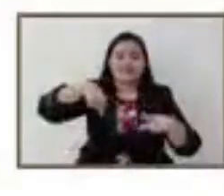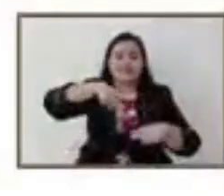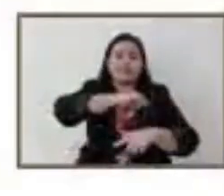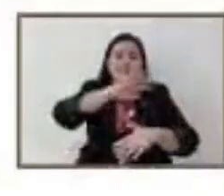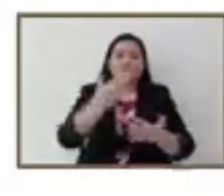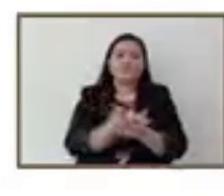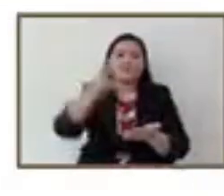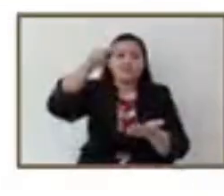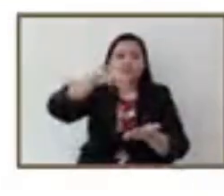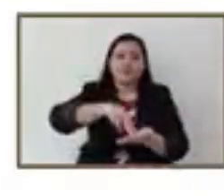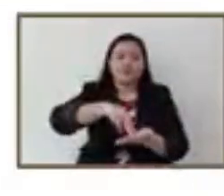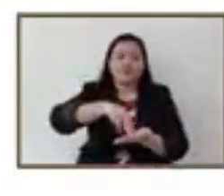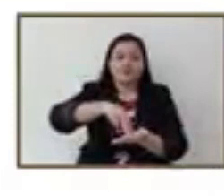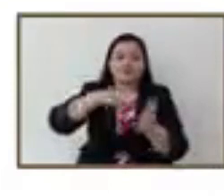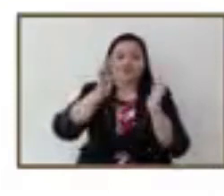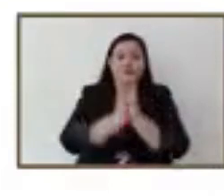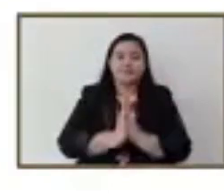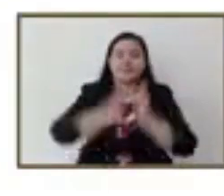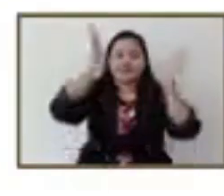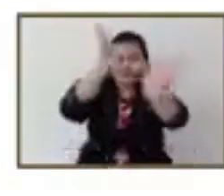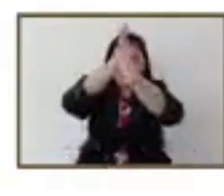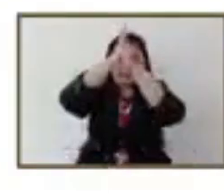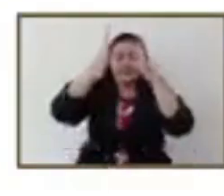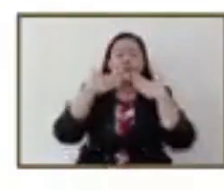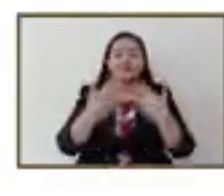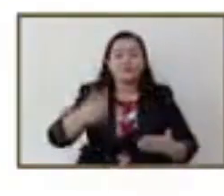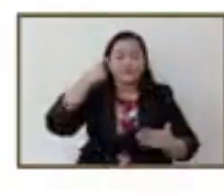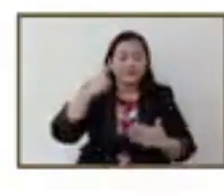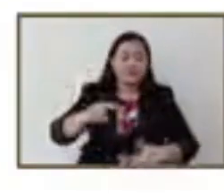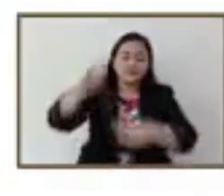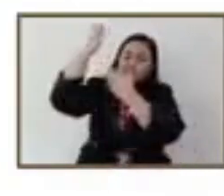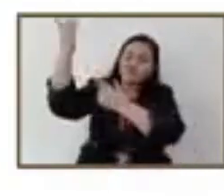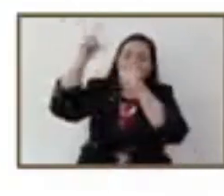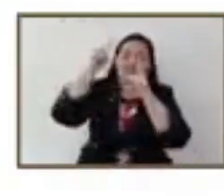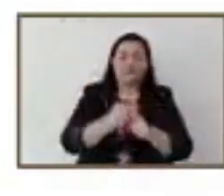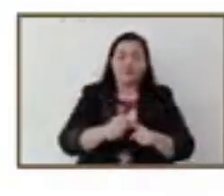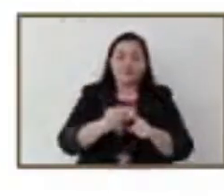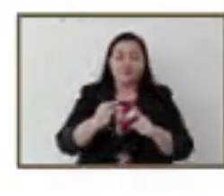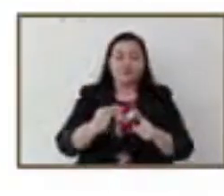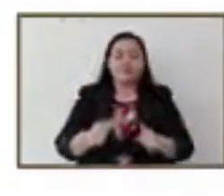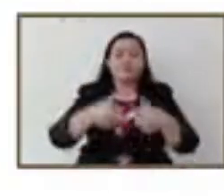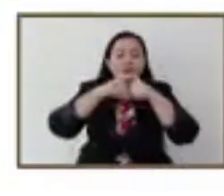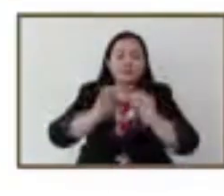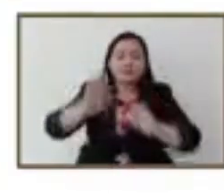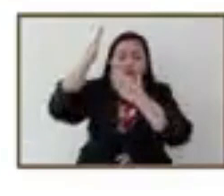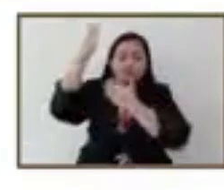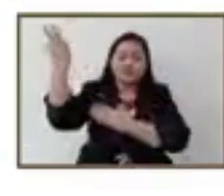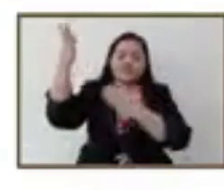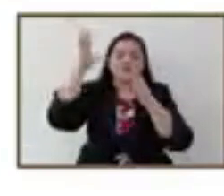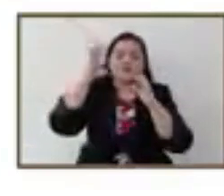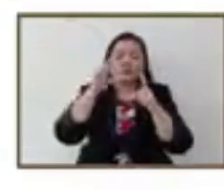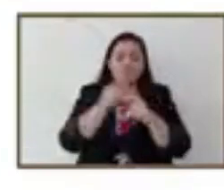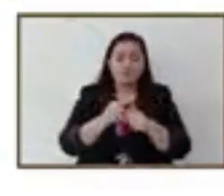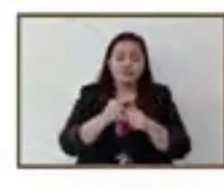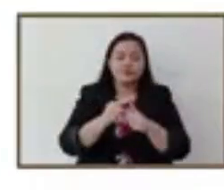you for your words. Salamat, Panginoon, sa inyong salita. Pagpalain niyo po, Panginoon, ang mga salita niyong nahayag.